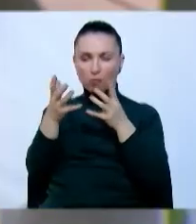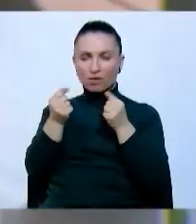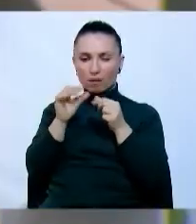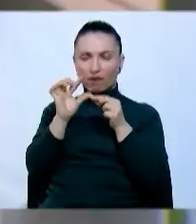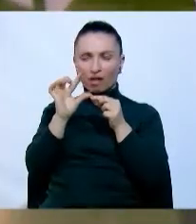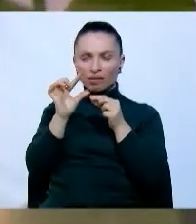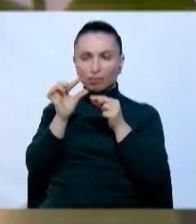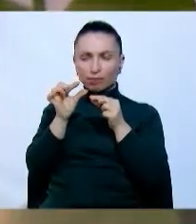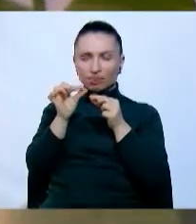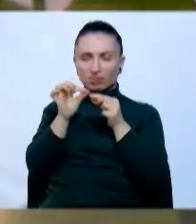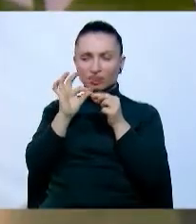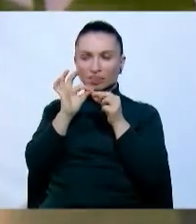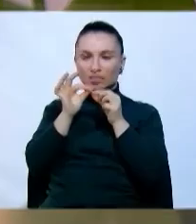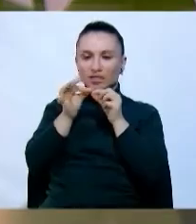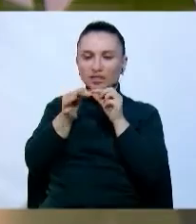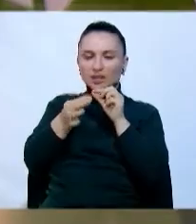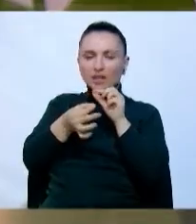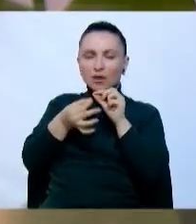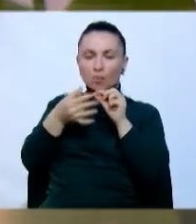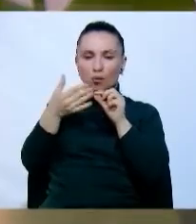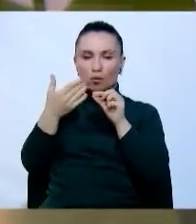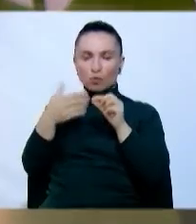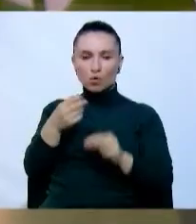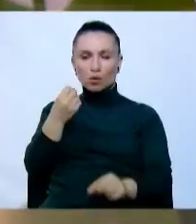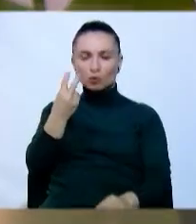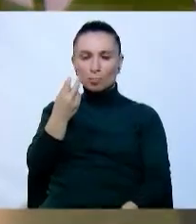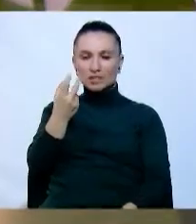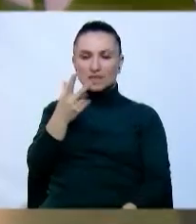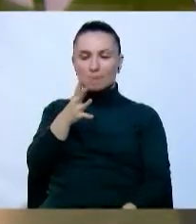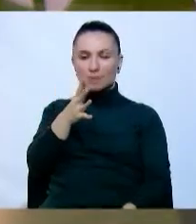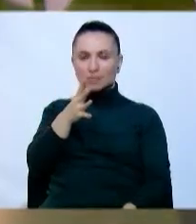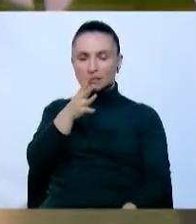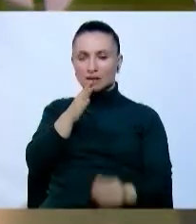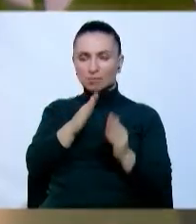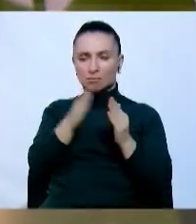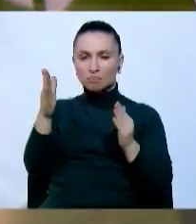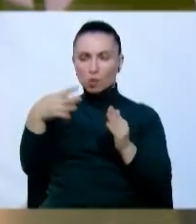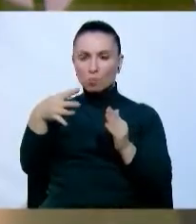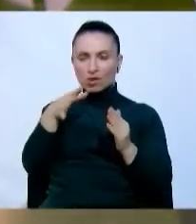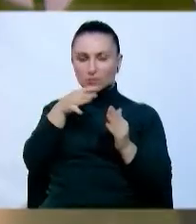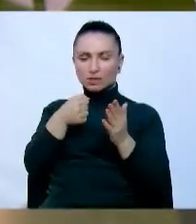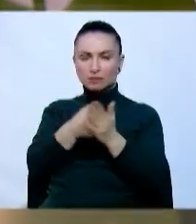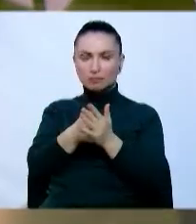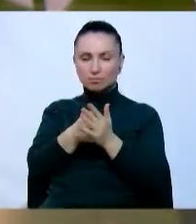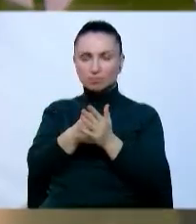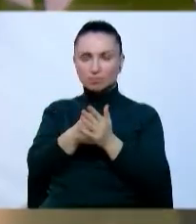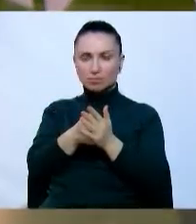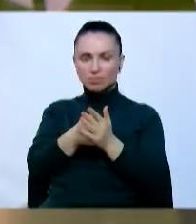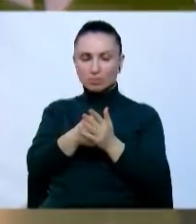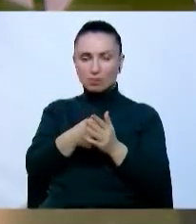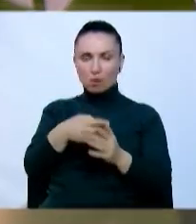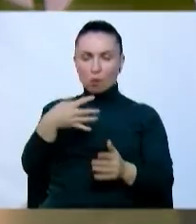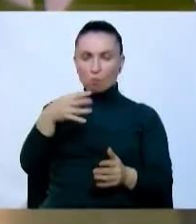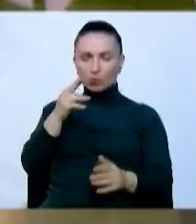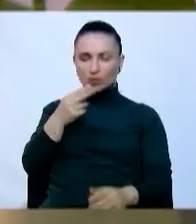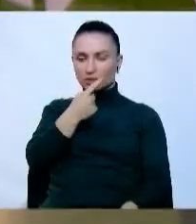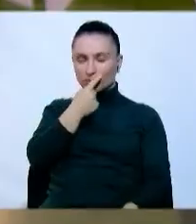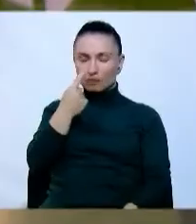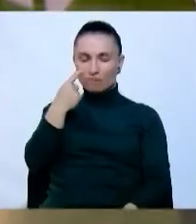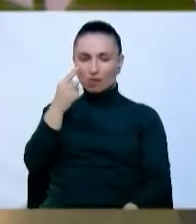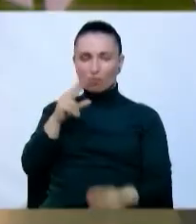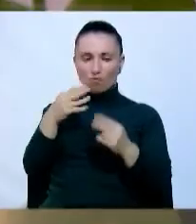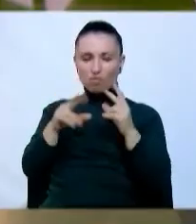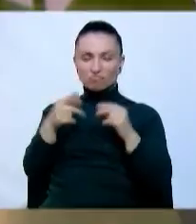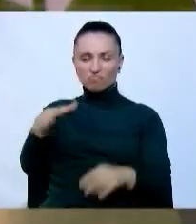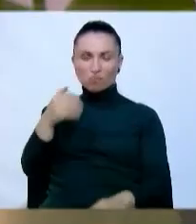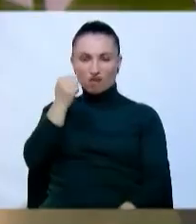და ეს დაავადება თავს იჩენს 12-13 წლიდან დაახლოებით 40 წლამდე. იმიტომ 40 წლის თვალი უკვე ითვლება ხანდაზმულ